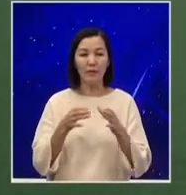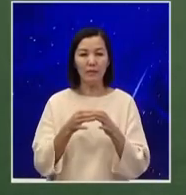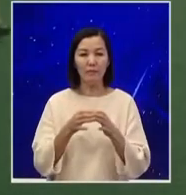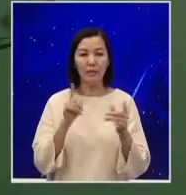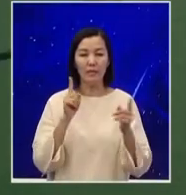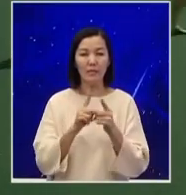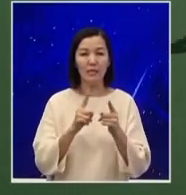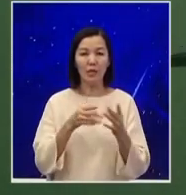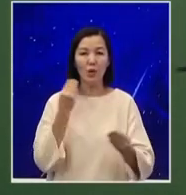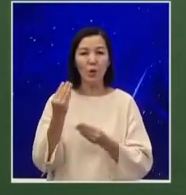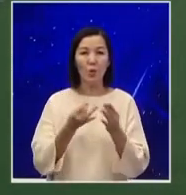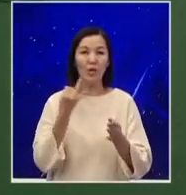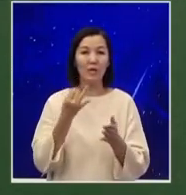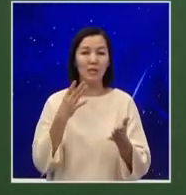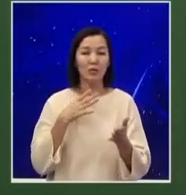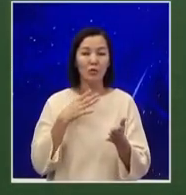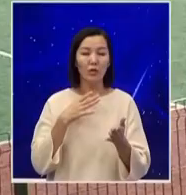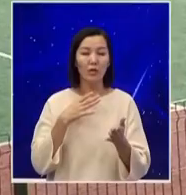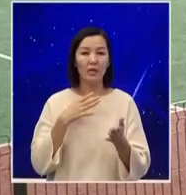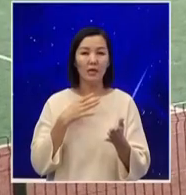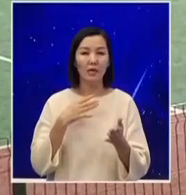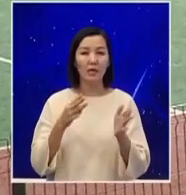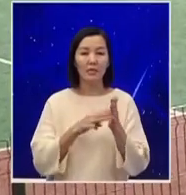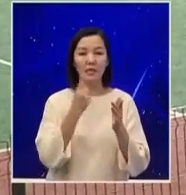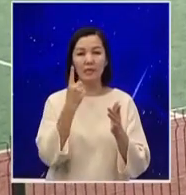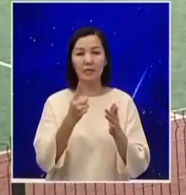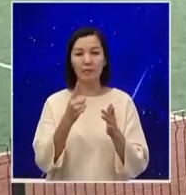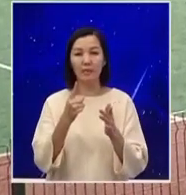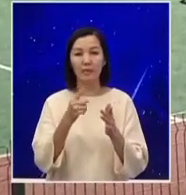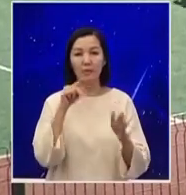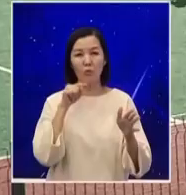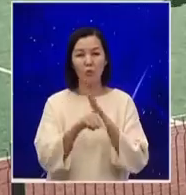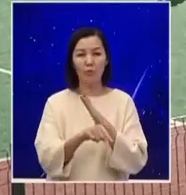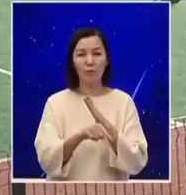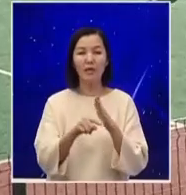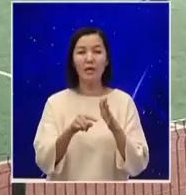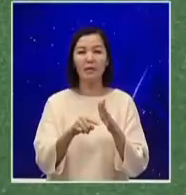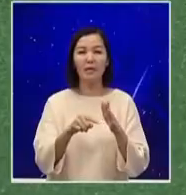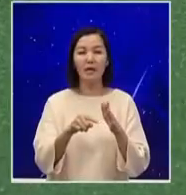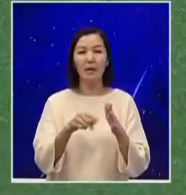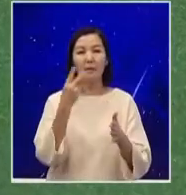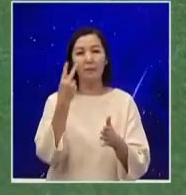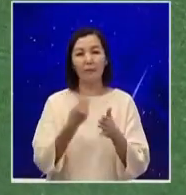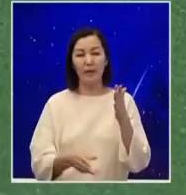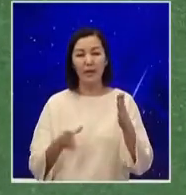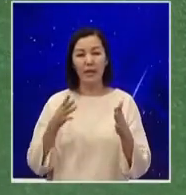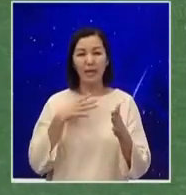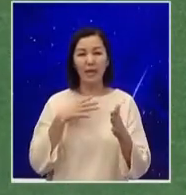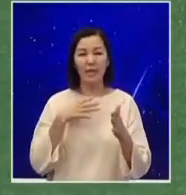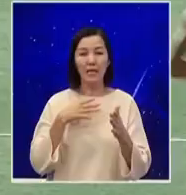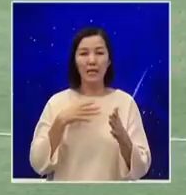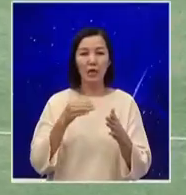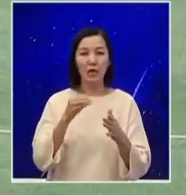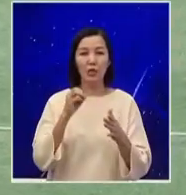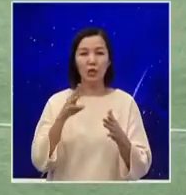Нәтижесінде жетісулық жігіттер сыр өңірінен келген қонақтарды 8-1 есебімен тізе бүктірді. Жалпы бұл біріншілікте жетісулықтар сапында Еркеұлан